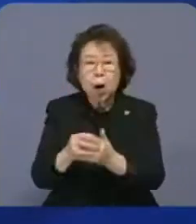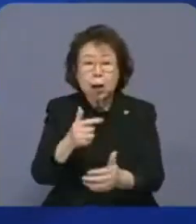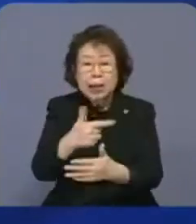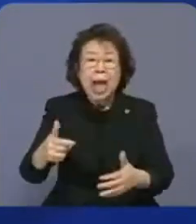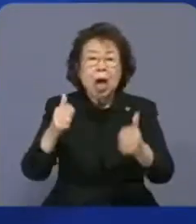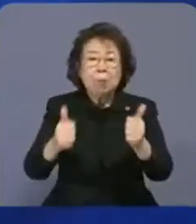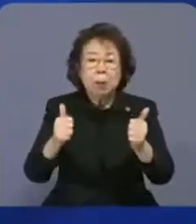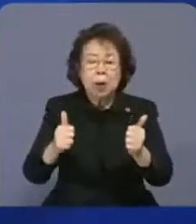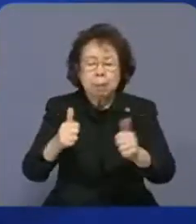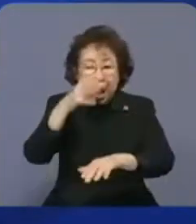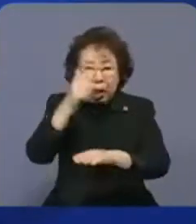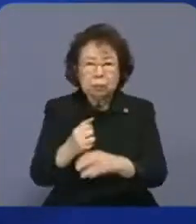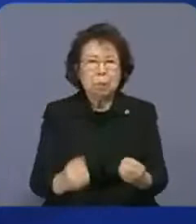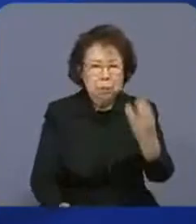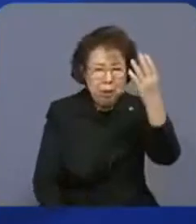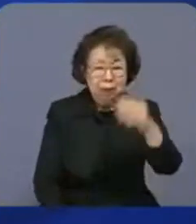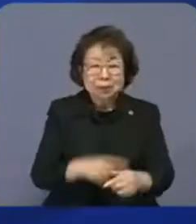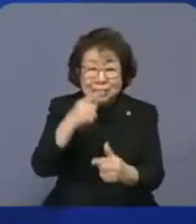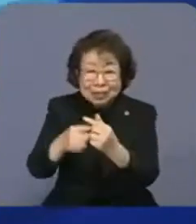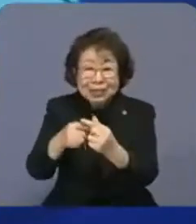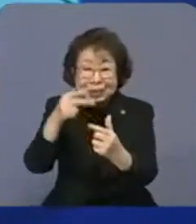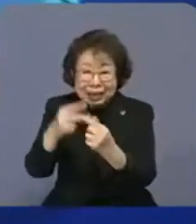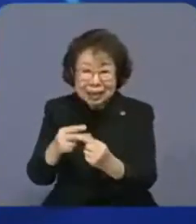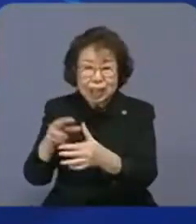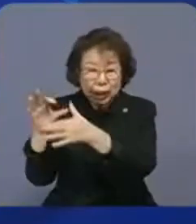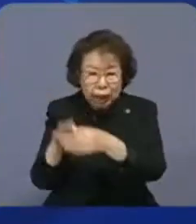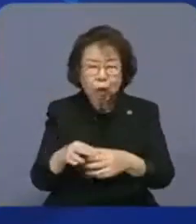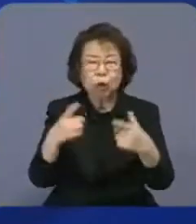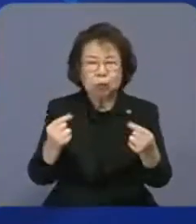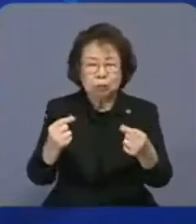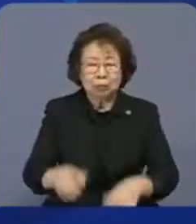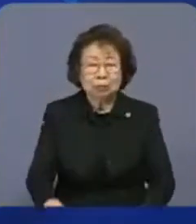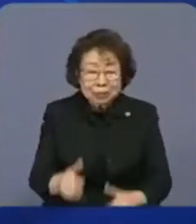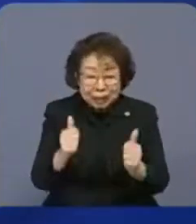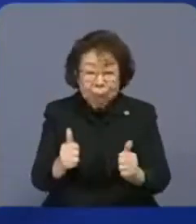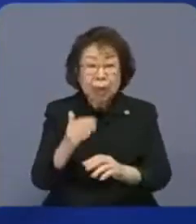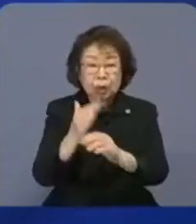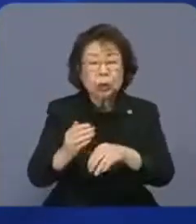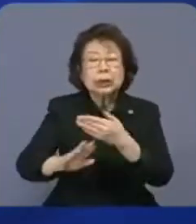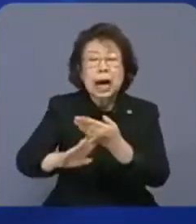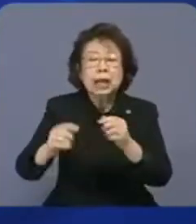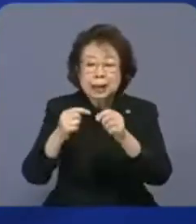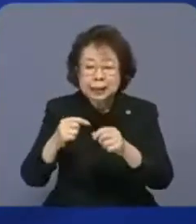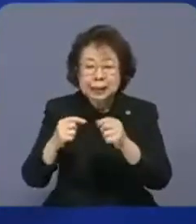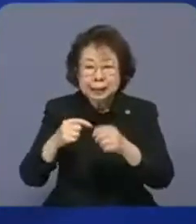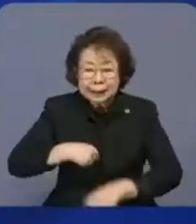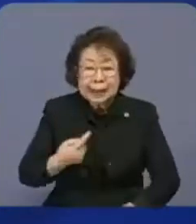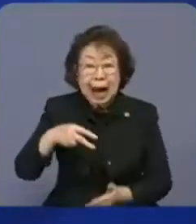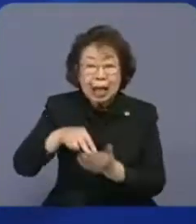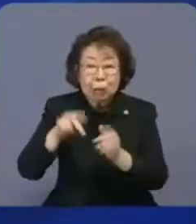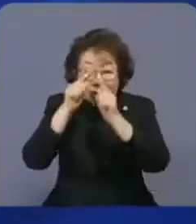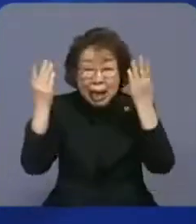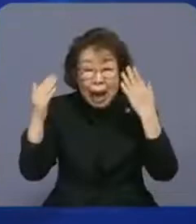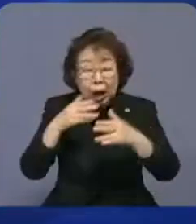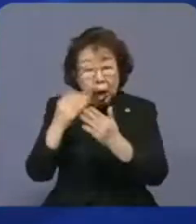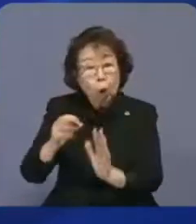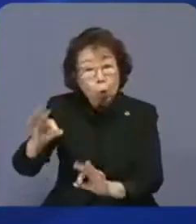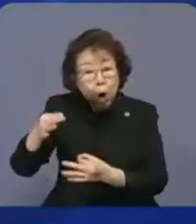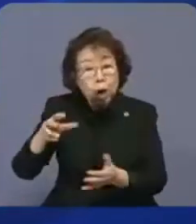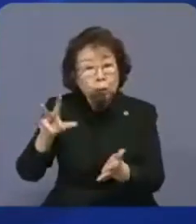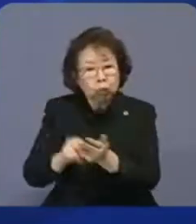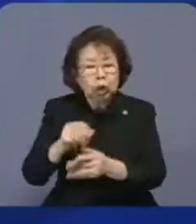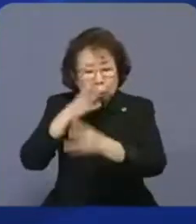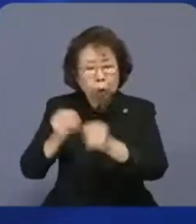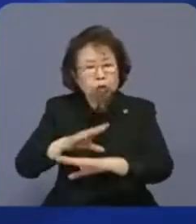승소 했읍니다 1 2심 판단이 그대로 확정이 된 건데요 현재 재판이 진행 중인 다른 사립대 임금 소송 해도 영향을 미칠 것으로